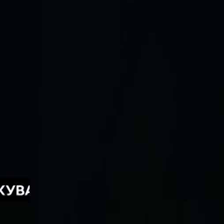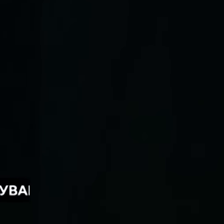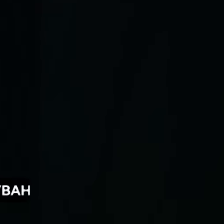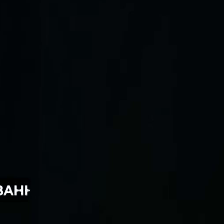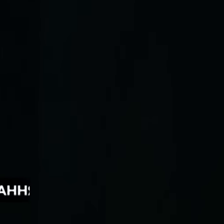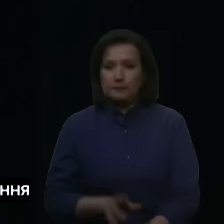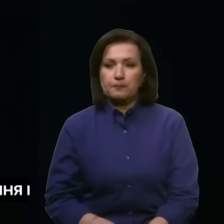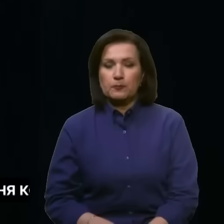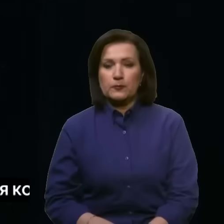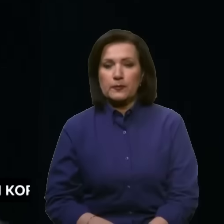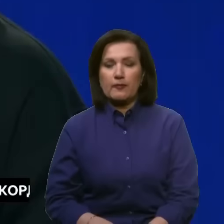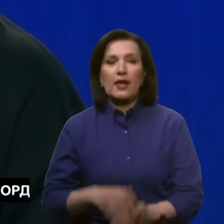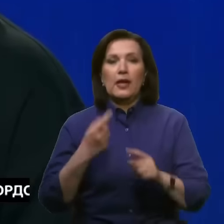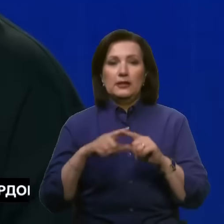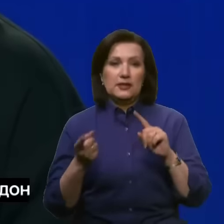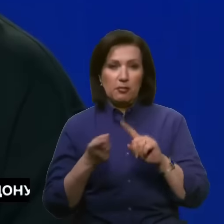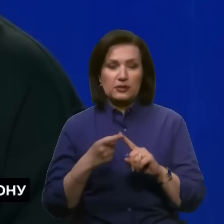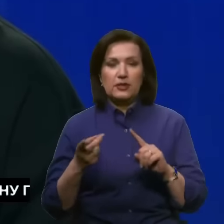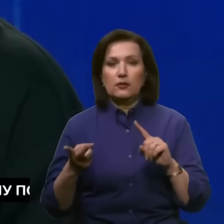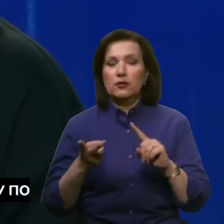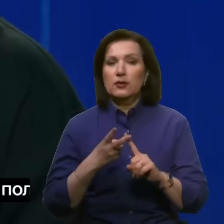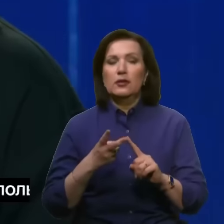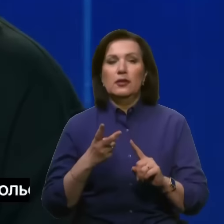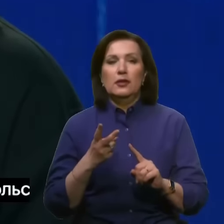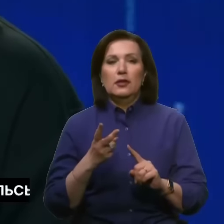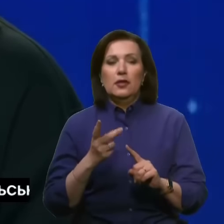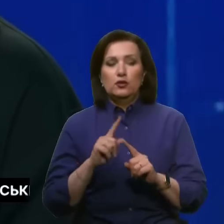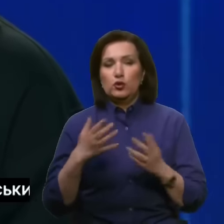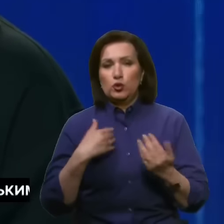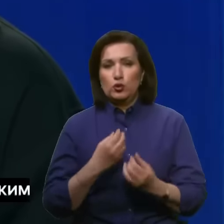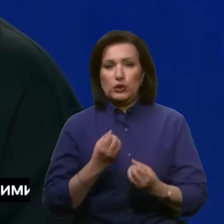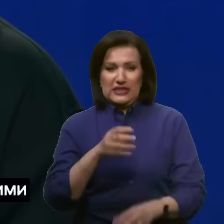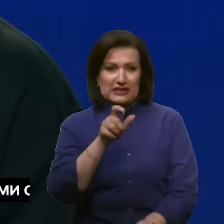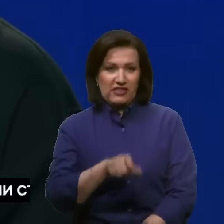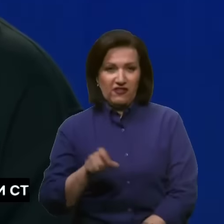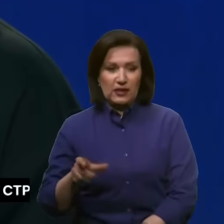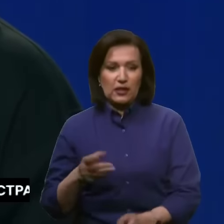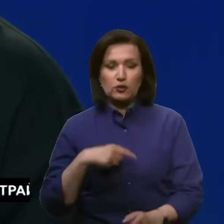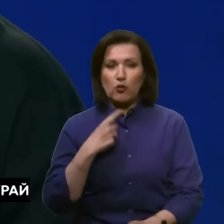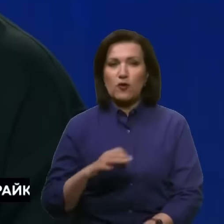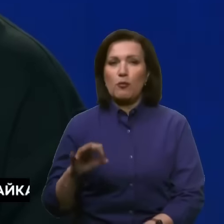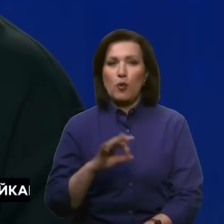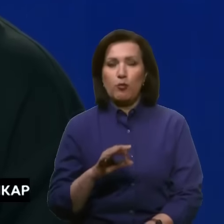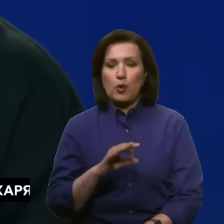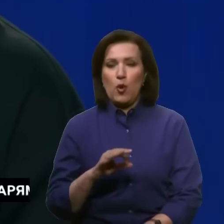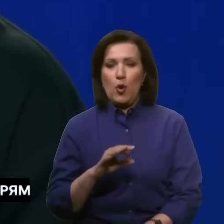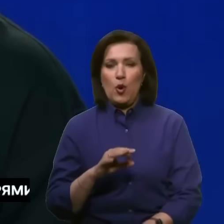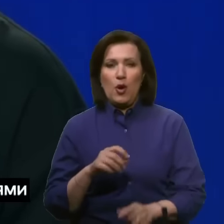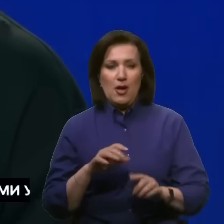вдасться. Це перше. Друге, що стосується цивільних. Якщо ми говоримо про трек з